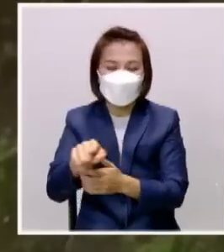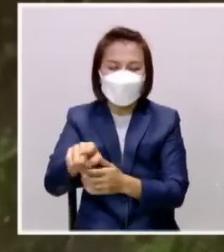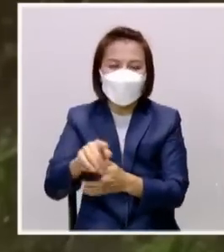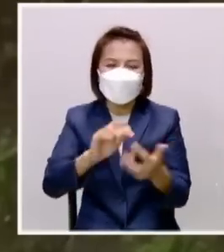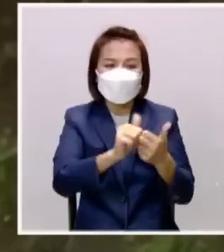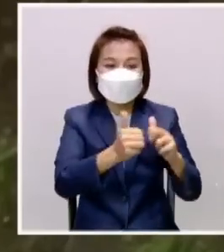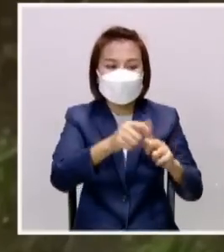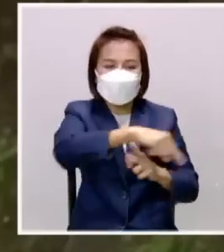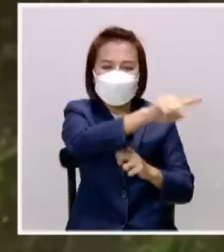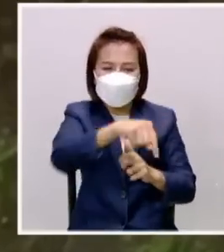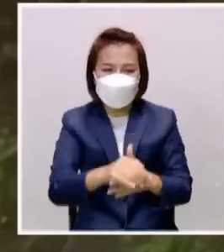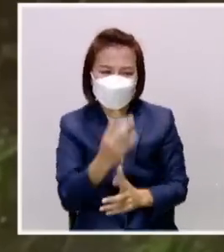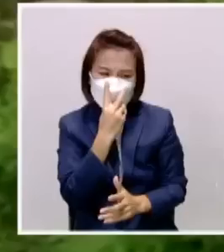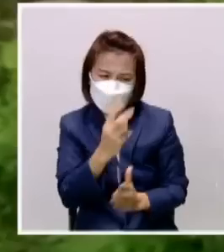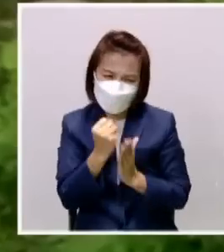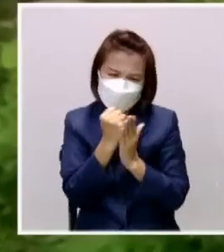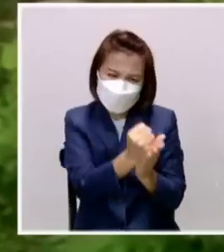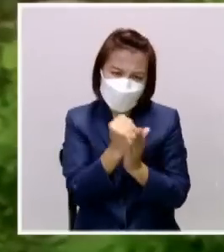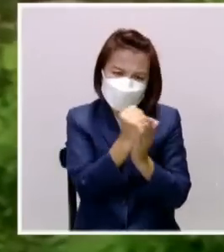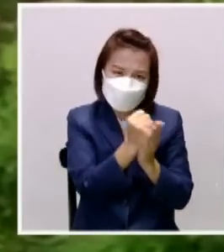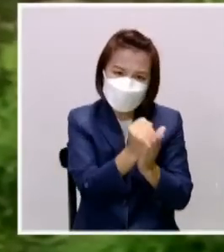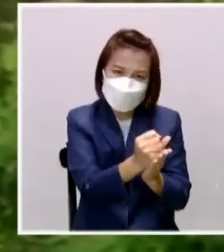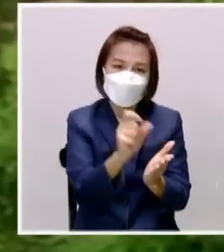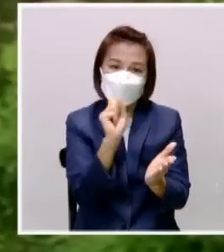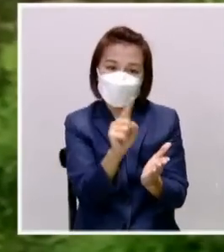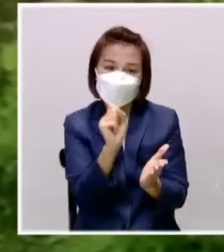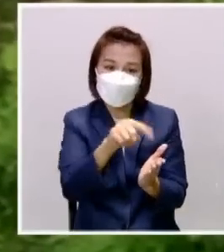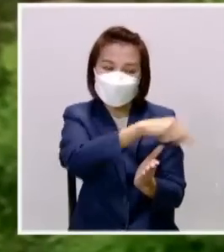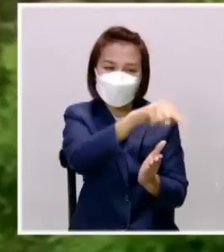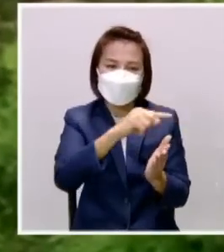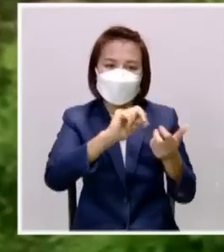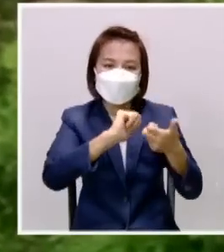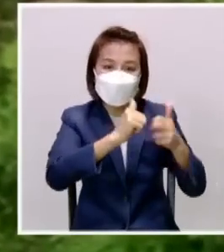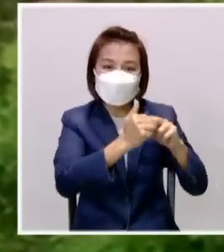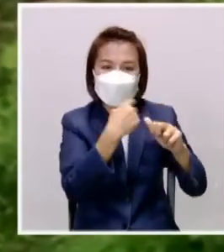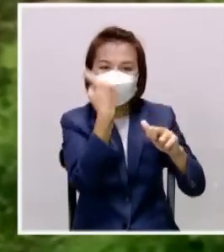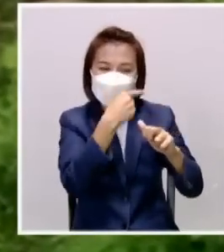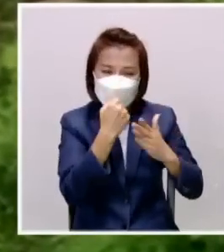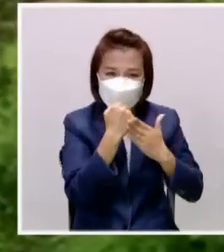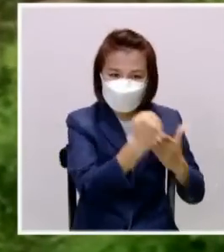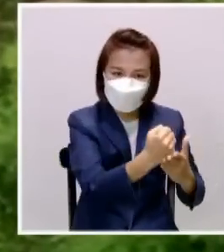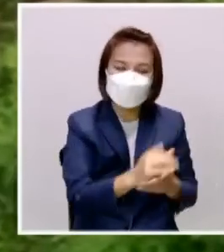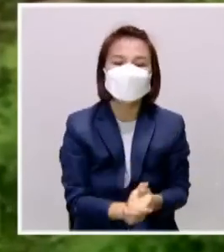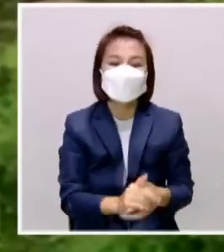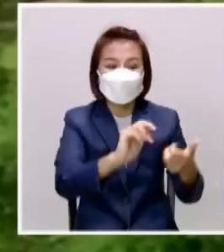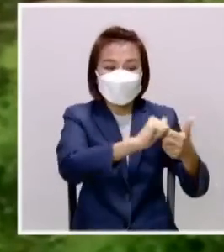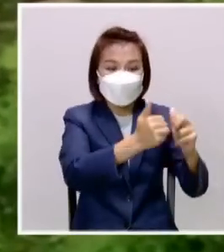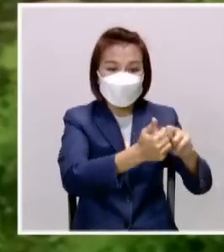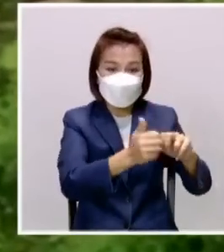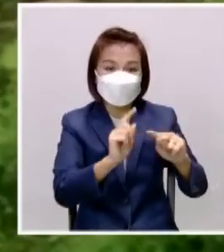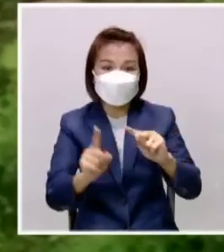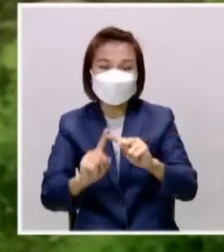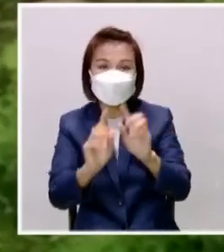ถูกจับตาอย่างใกล้ชิดและจะเร่งให้ความช่วยเหลือผู้ประสบภัยทั้งนี้มีหลายปัจจัยที่สนับสนุนกั